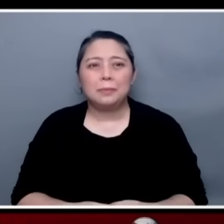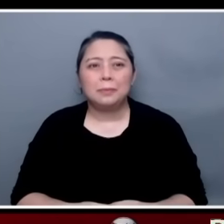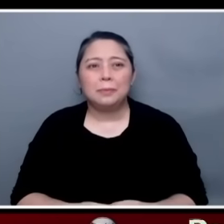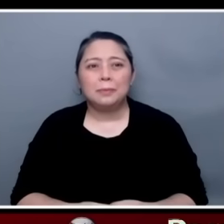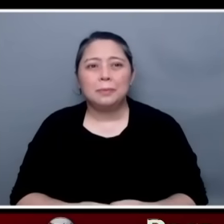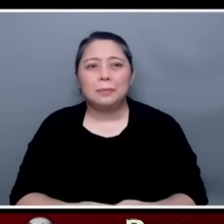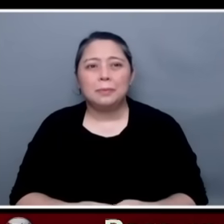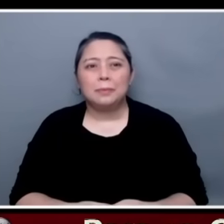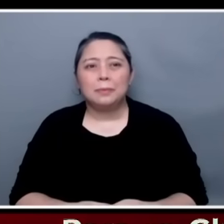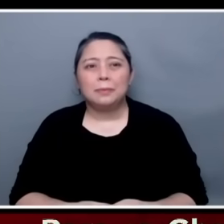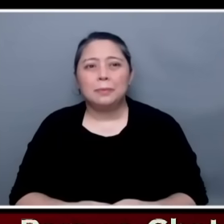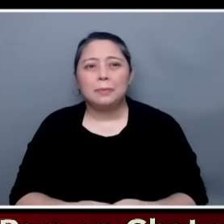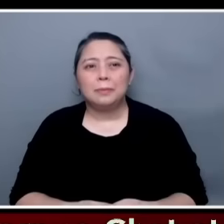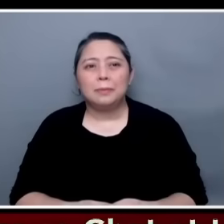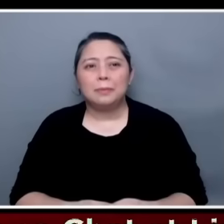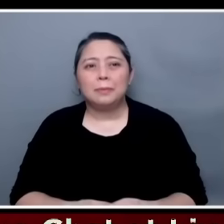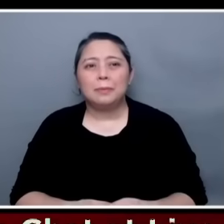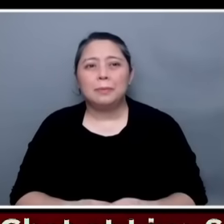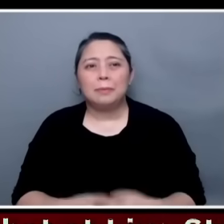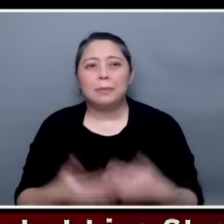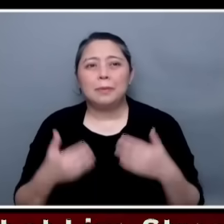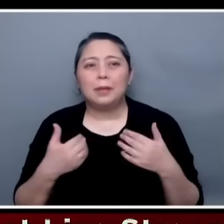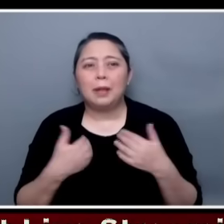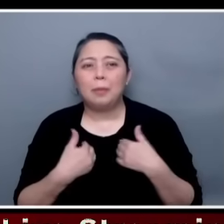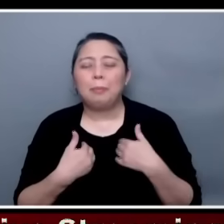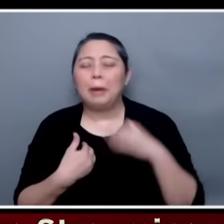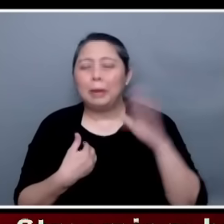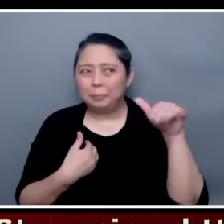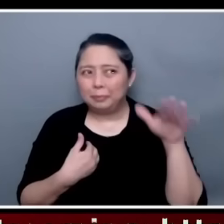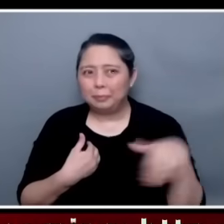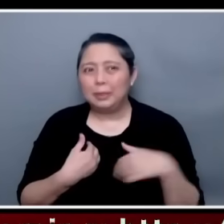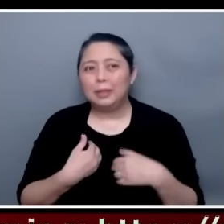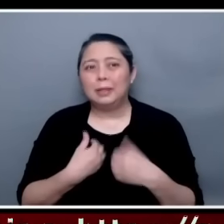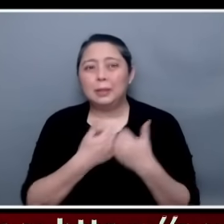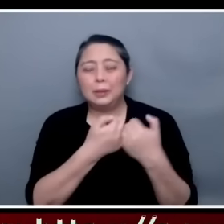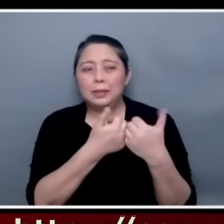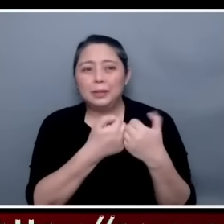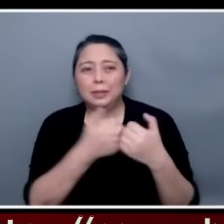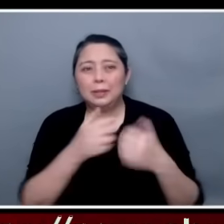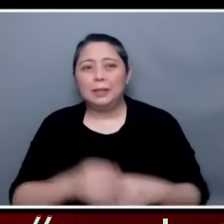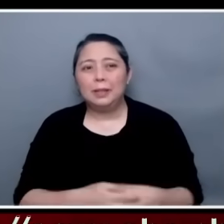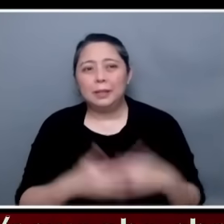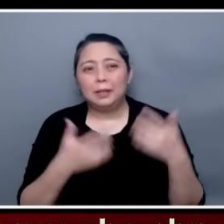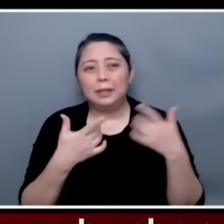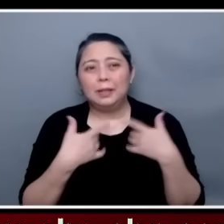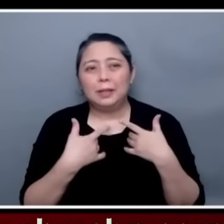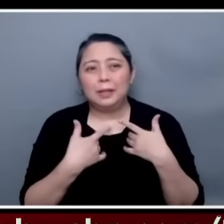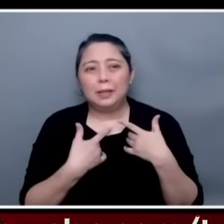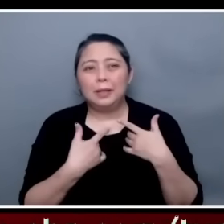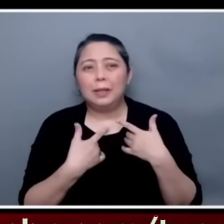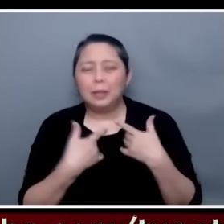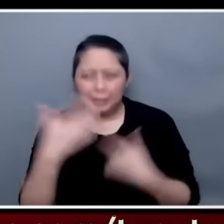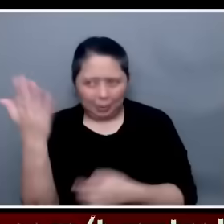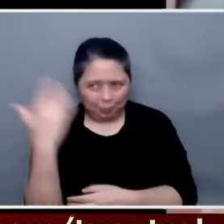Kanang pasiplat mo dir nga nagdalag kam